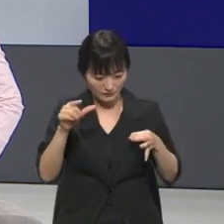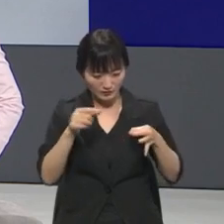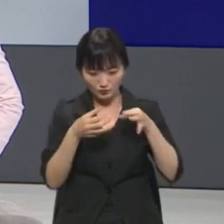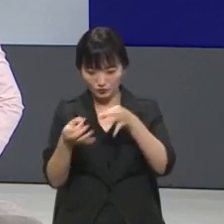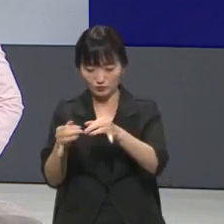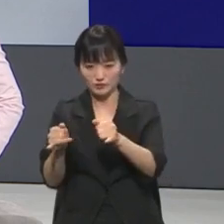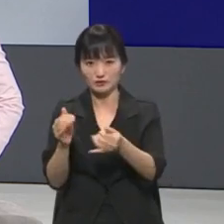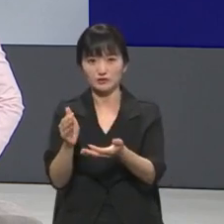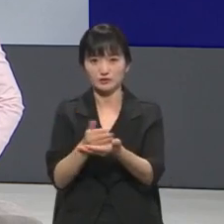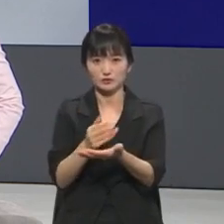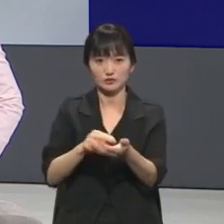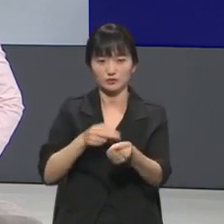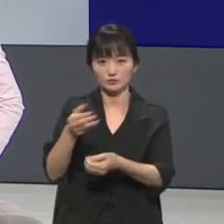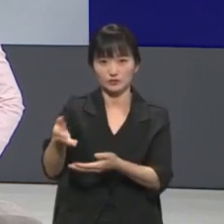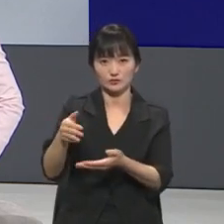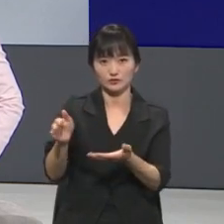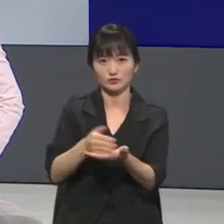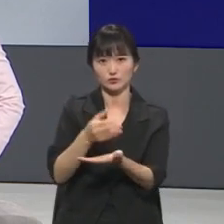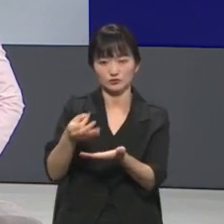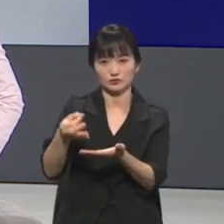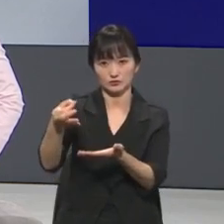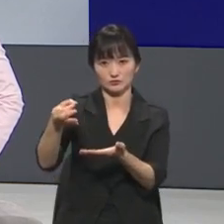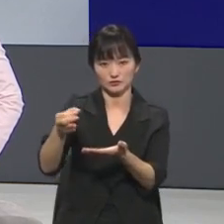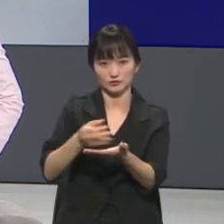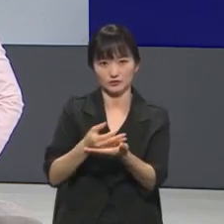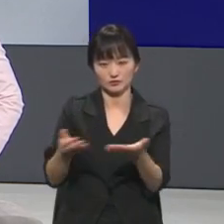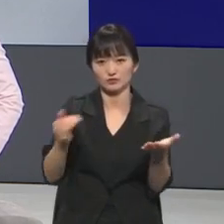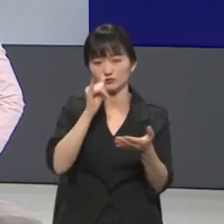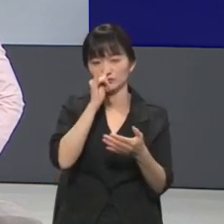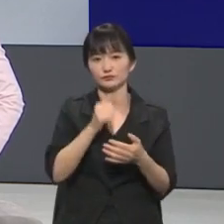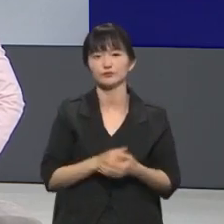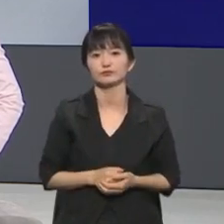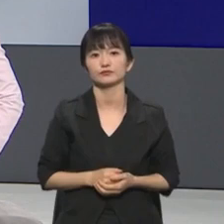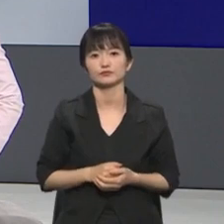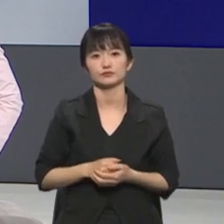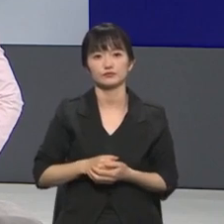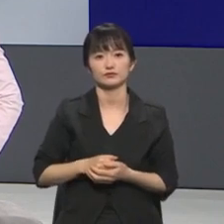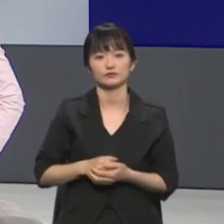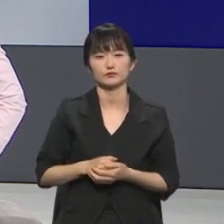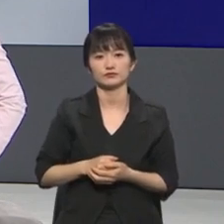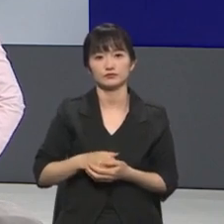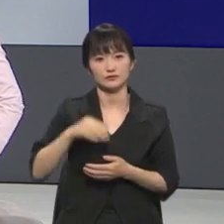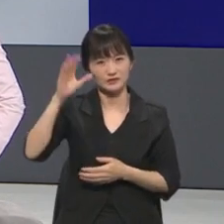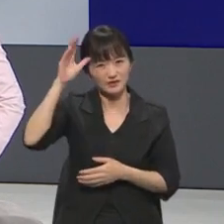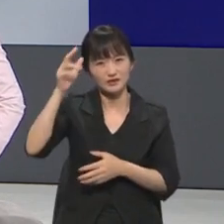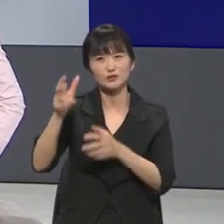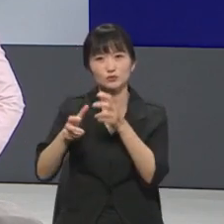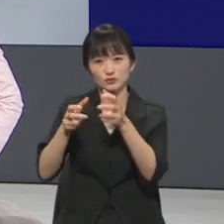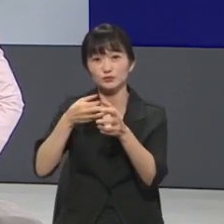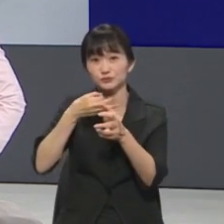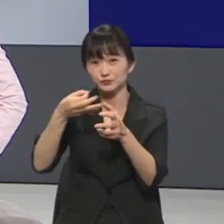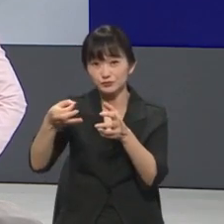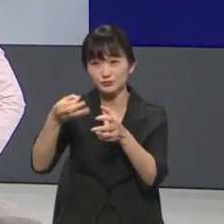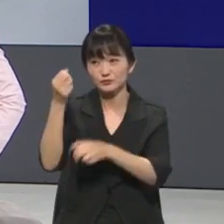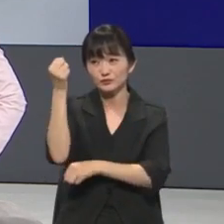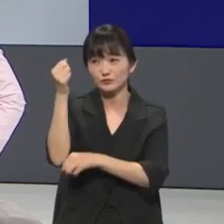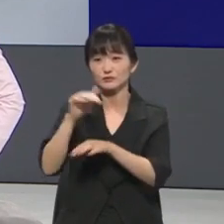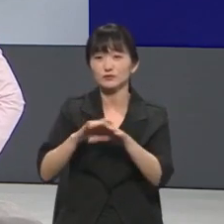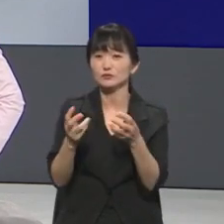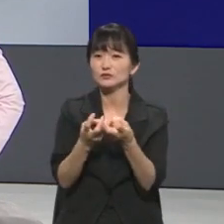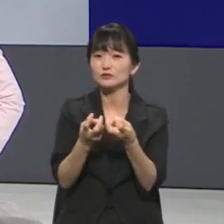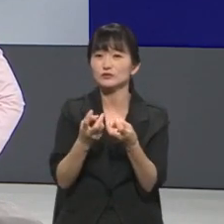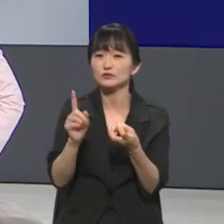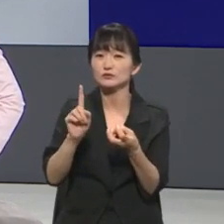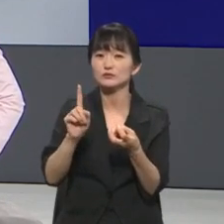뒤 수익금을 배분하는 식의 사업을 벌여온 정황이 있다고 합니다. 그러니까 이른바 강아지 공장이라고 하죠. 근본적인 대책이